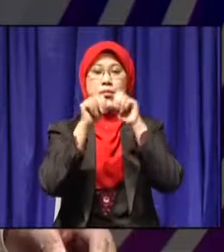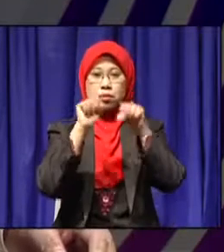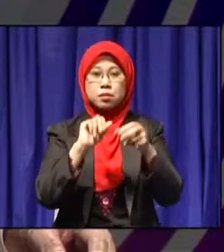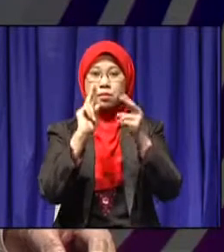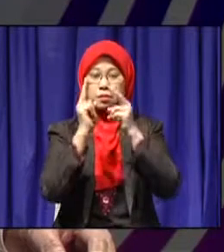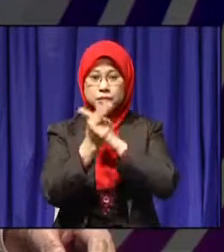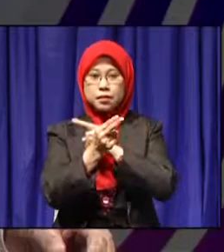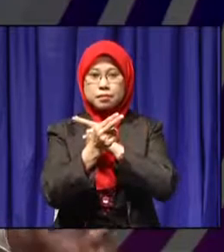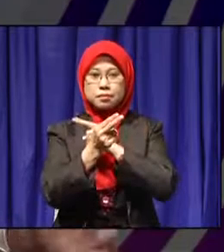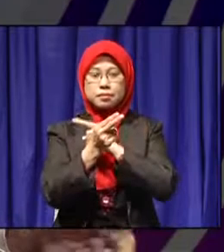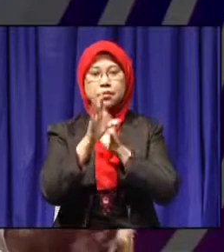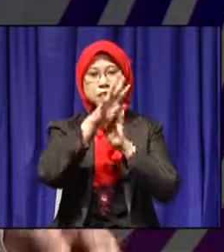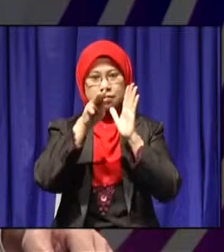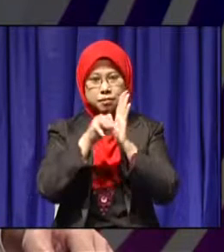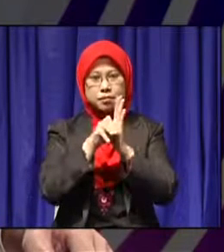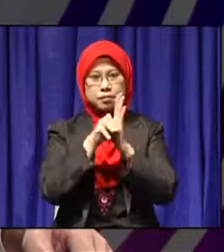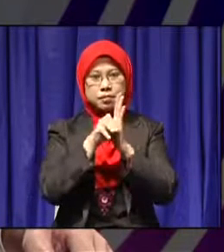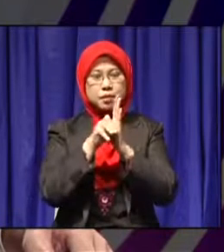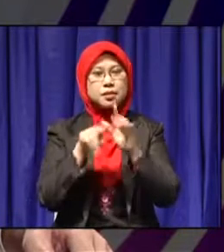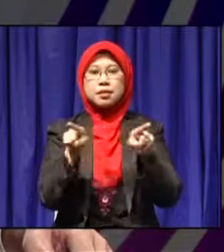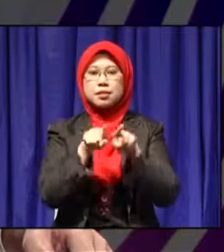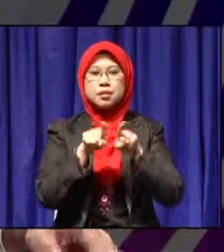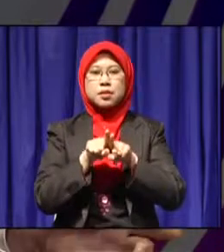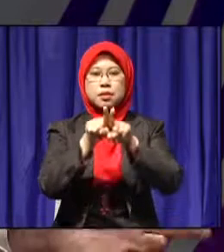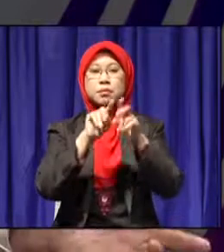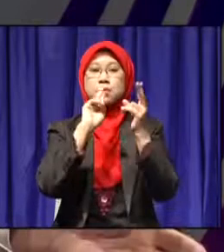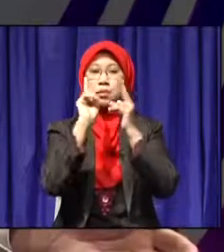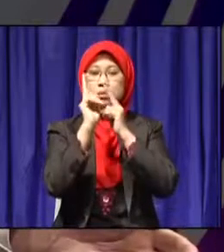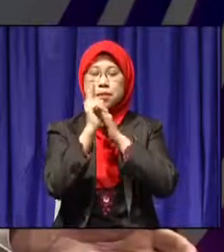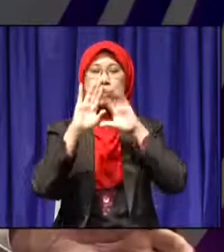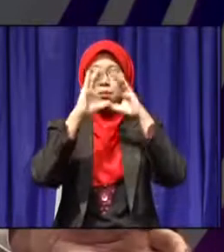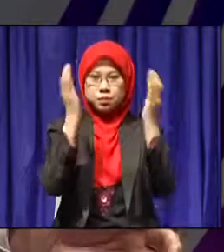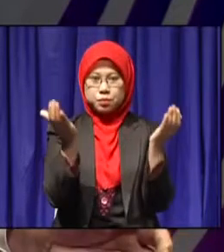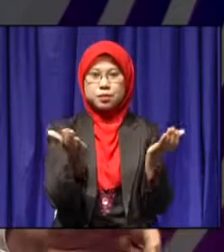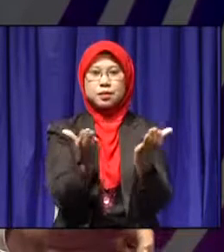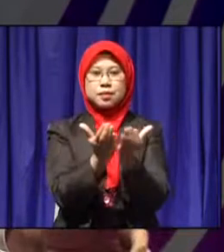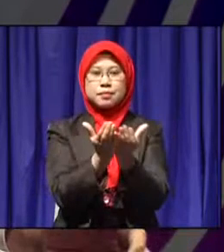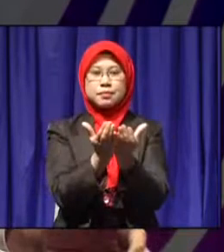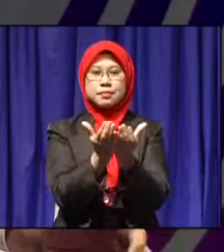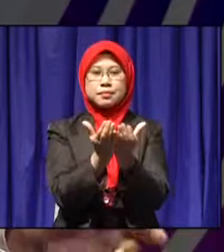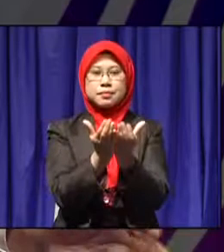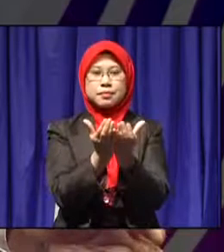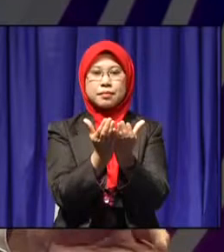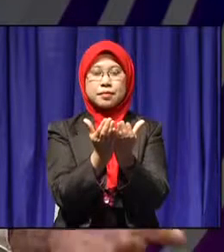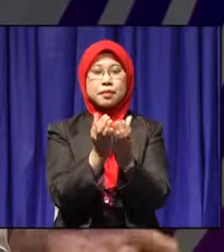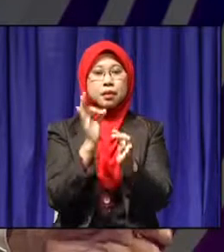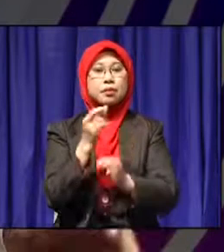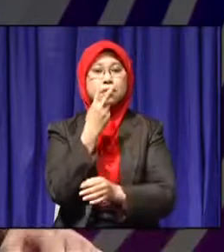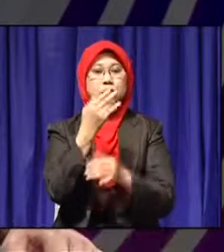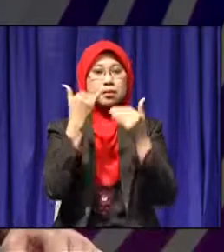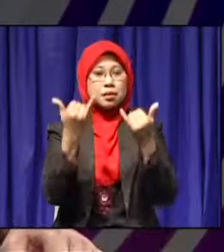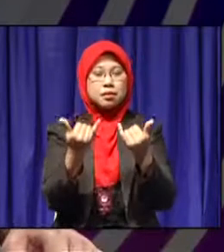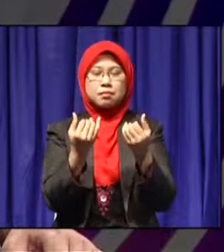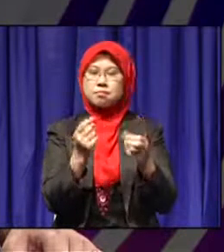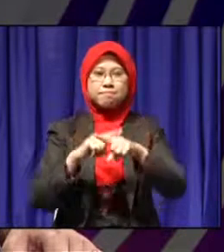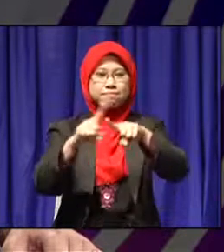perlu berubah seiring dengan perubahan dunia disekitaran kita gimana kalau Saiful hatikan berbagai